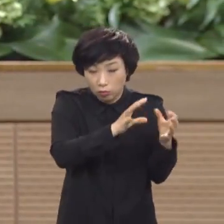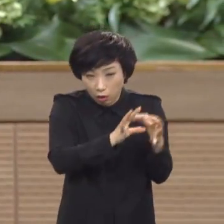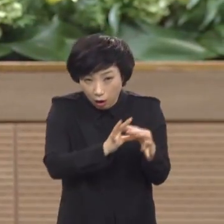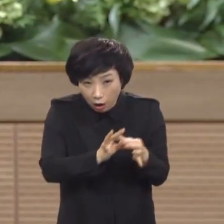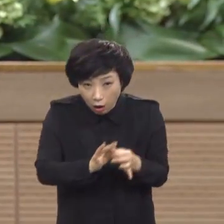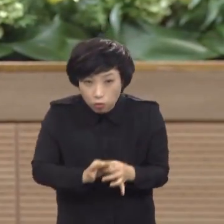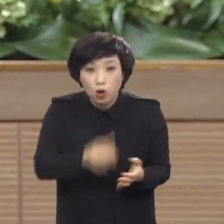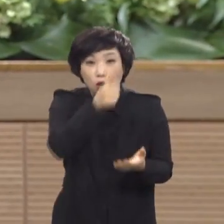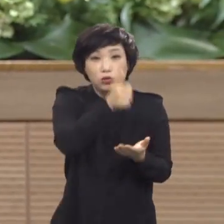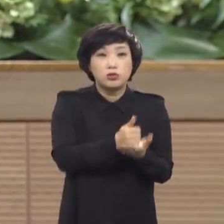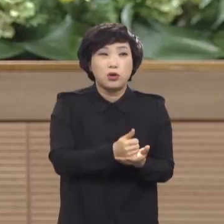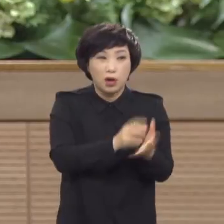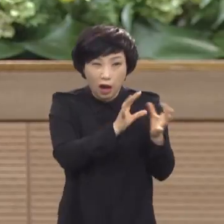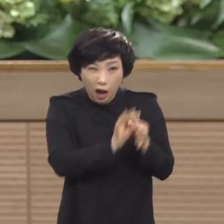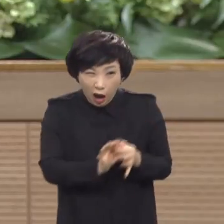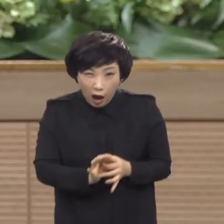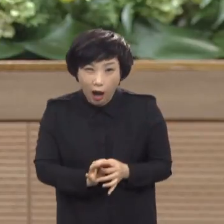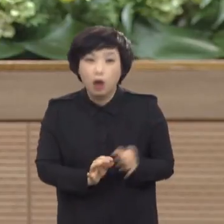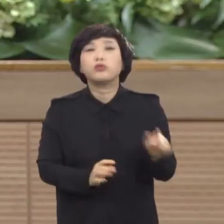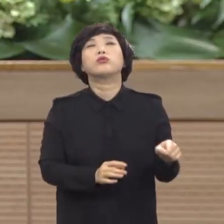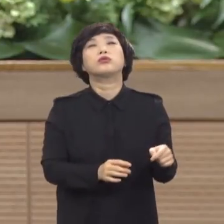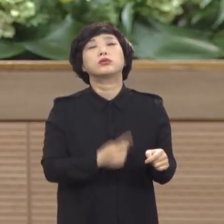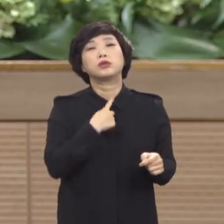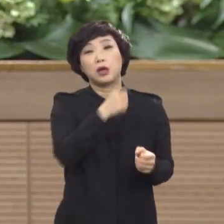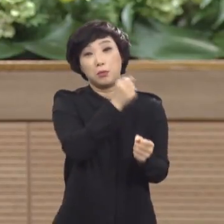계속 죄의 도구로 쓰는데,